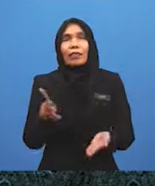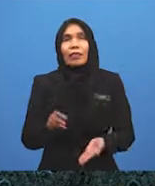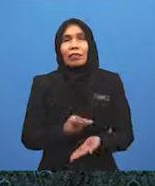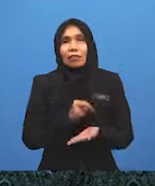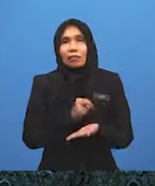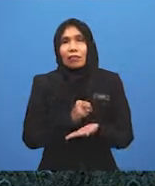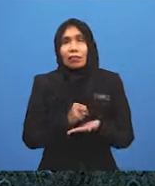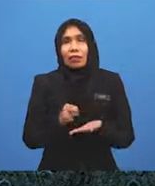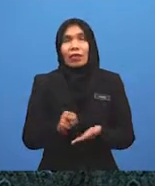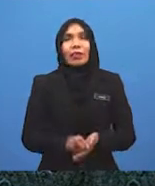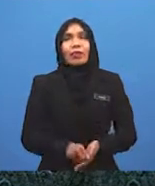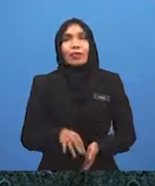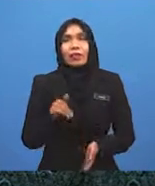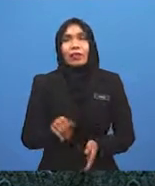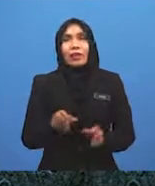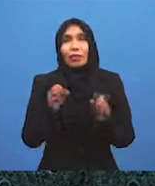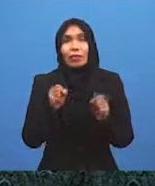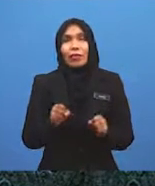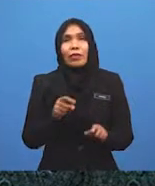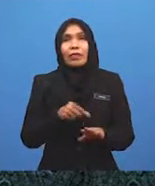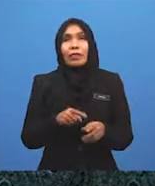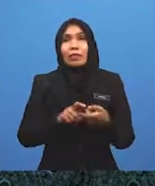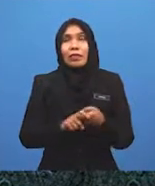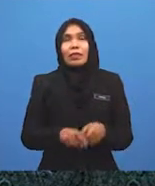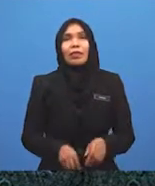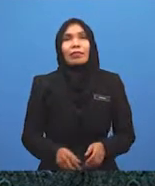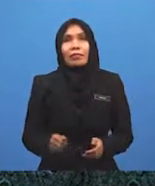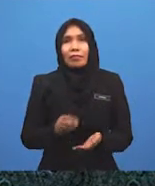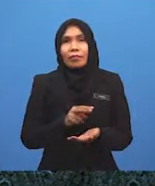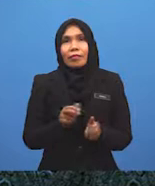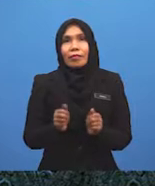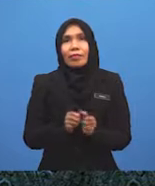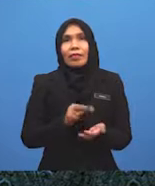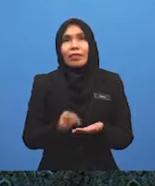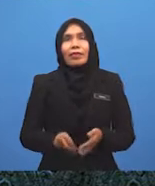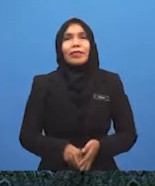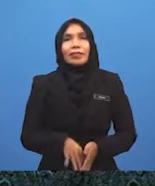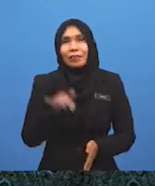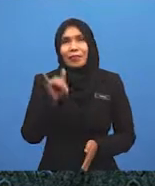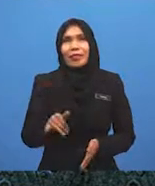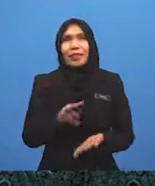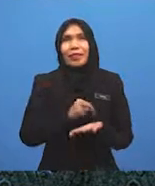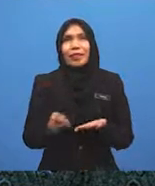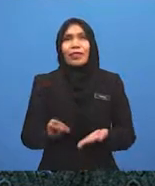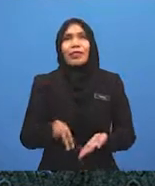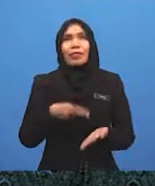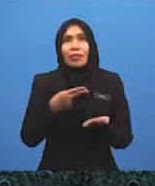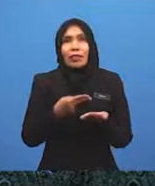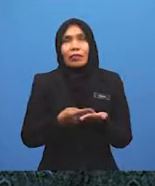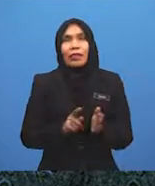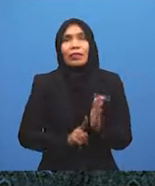yang boleh dikaitkan dengan perbualan tersebut? Ya, nilai hema tinggi, pandai